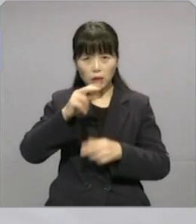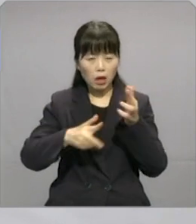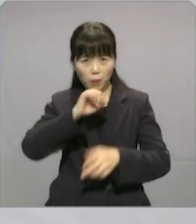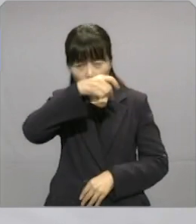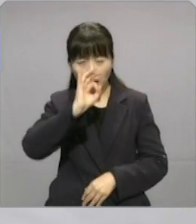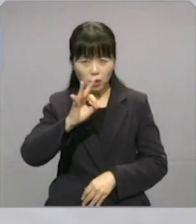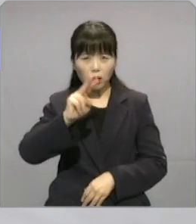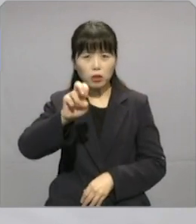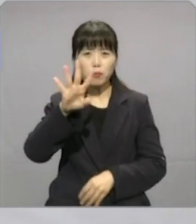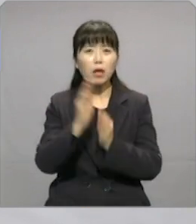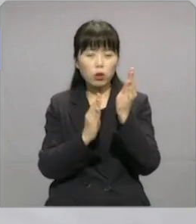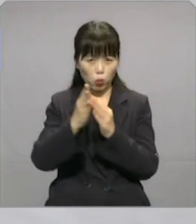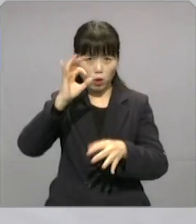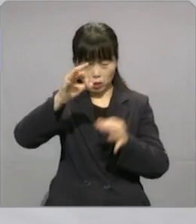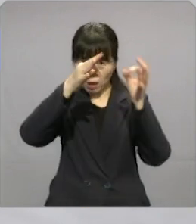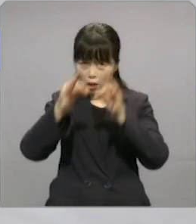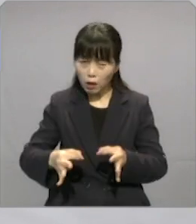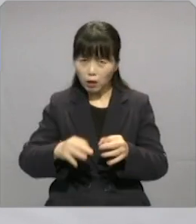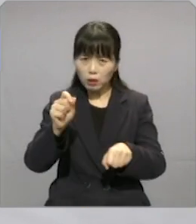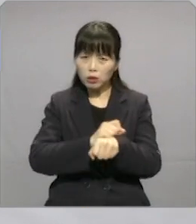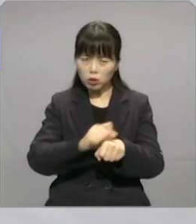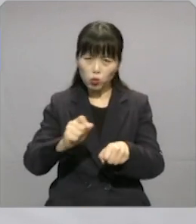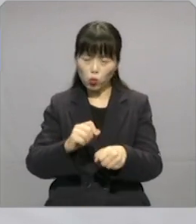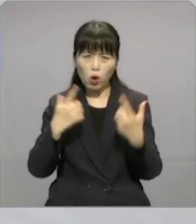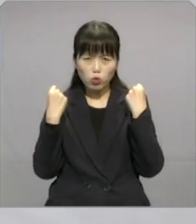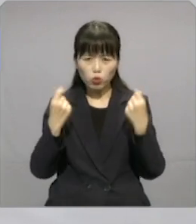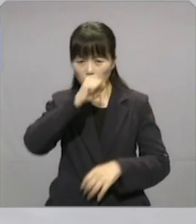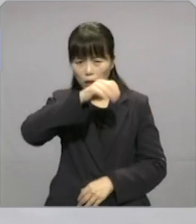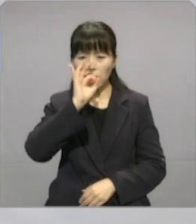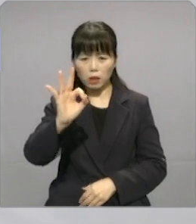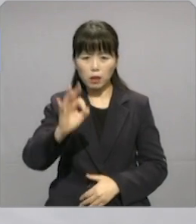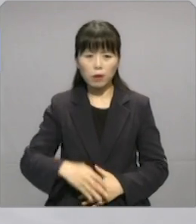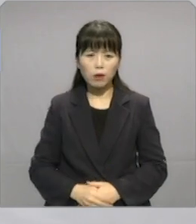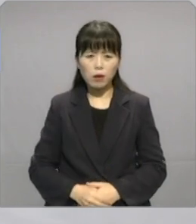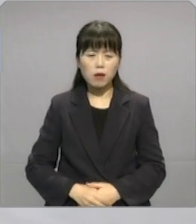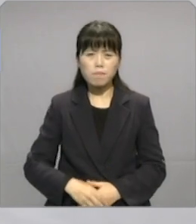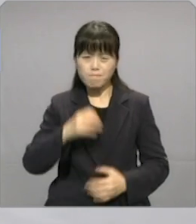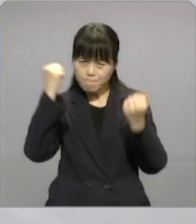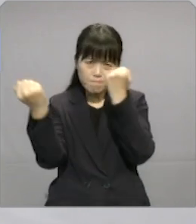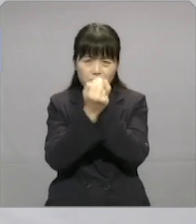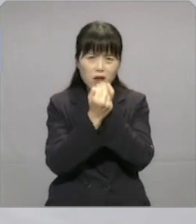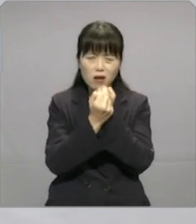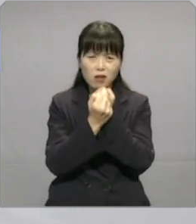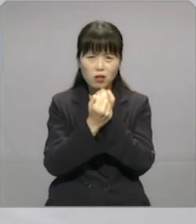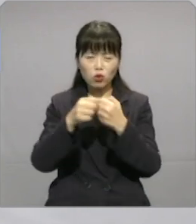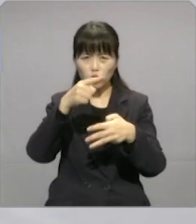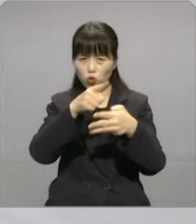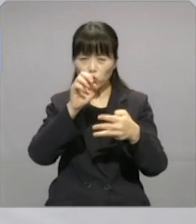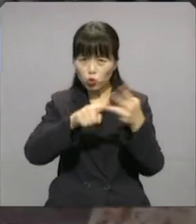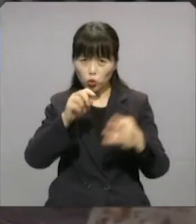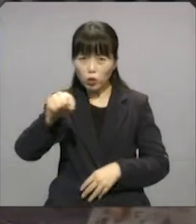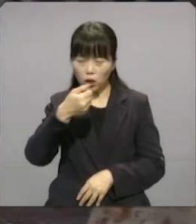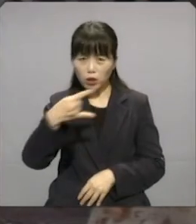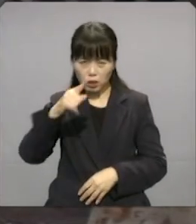예산은 24조 원이나 삭감한 특권 유지 예산안이었습니다. 정말 뻔뻔하기가 윤건이